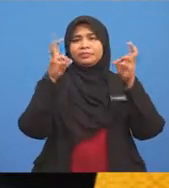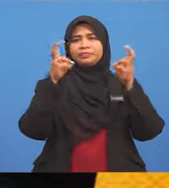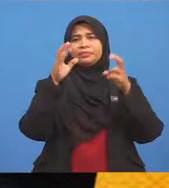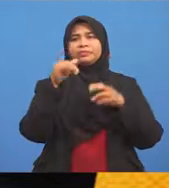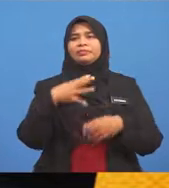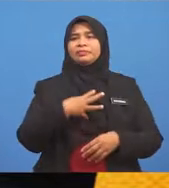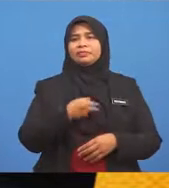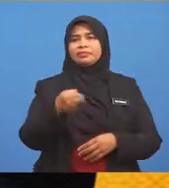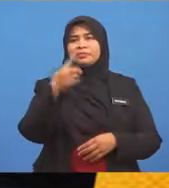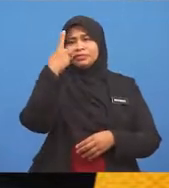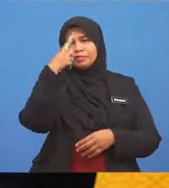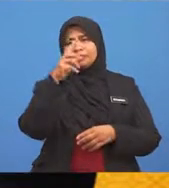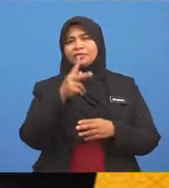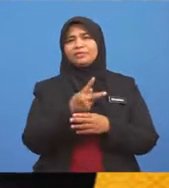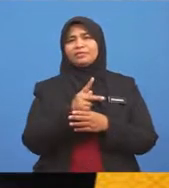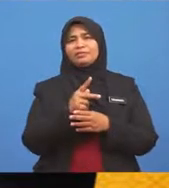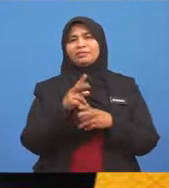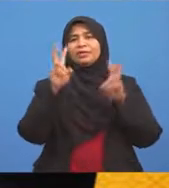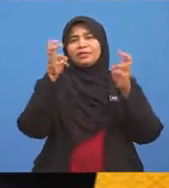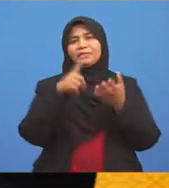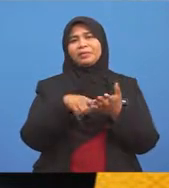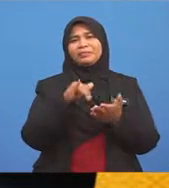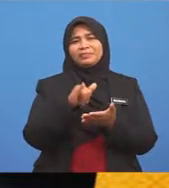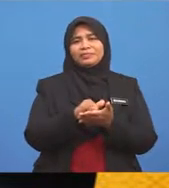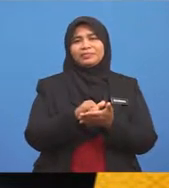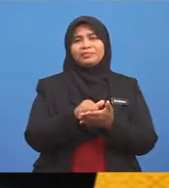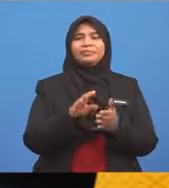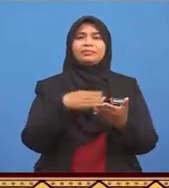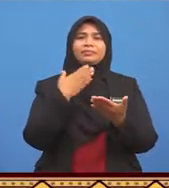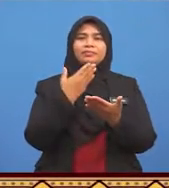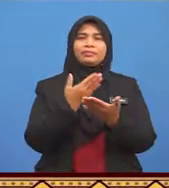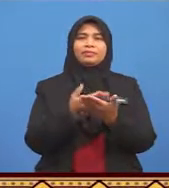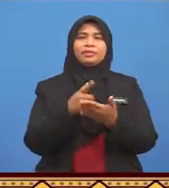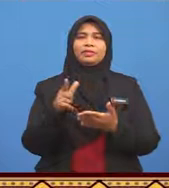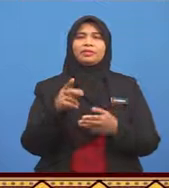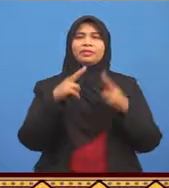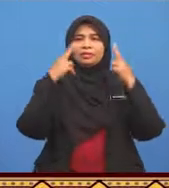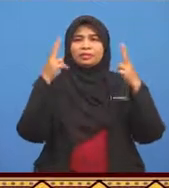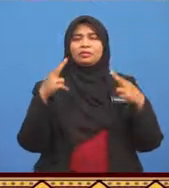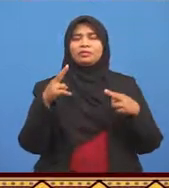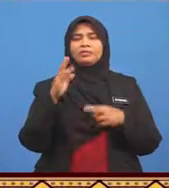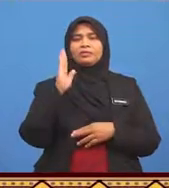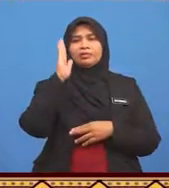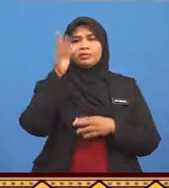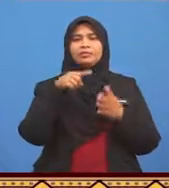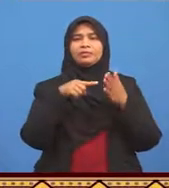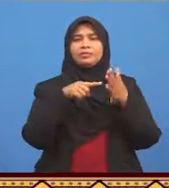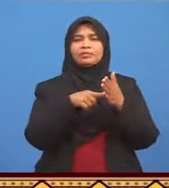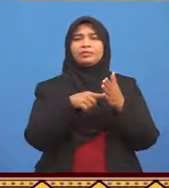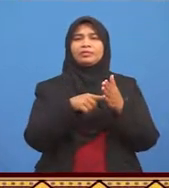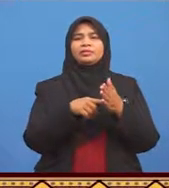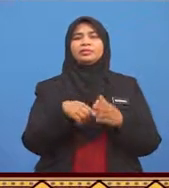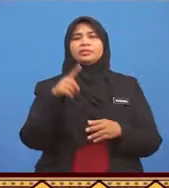untuk dikongsikan. Topik apa tu ustazah? Baiklah. Ustazah akan tunjukkan